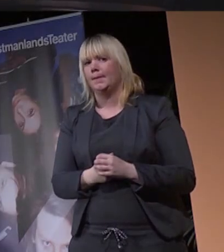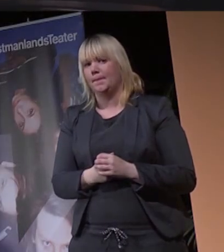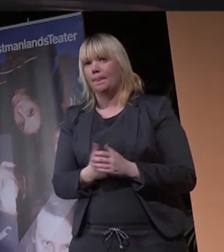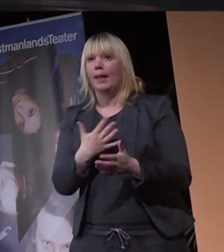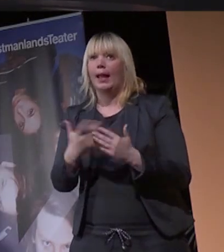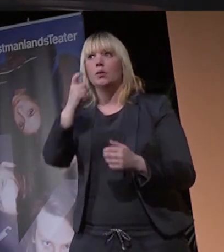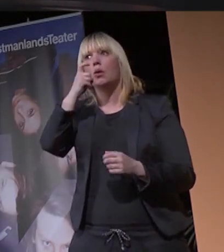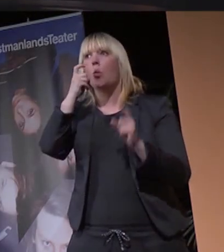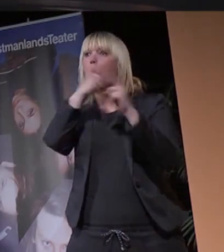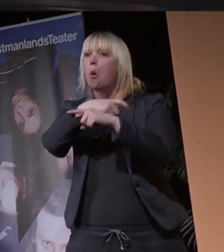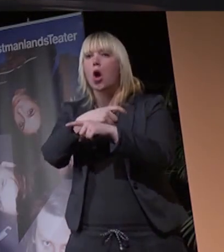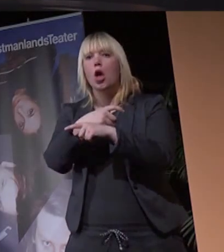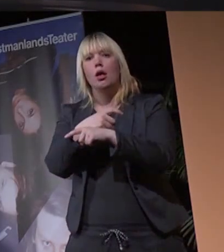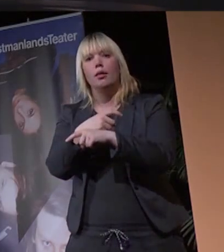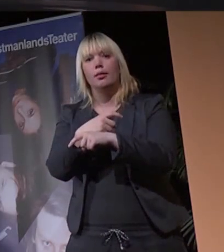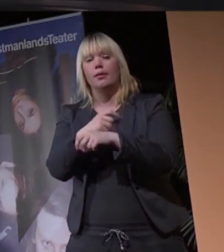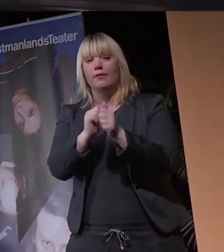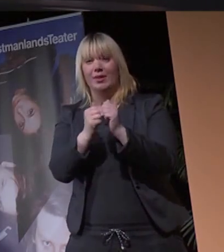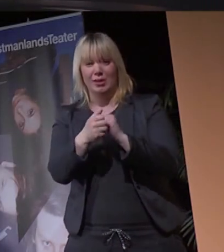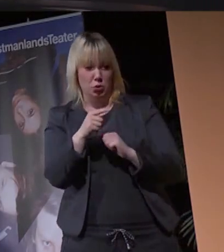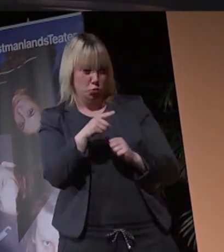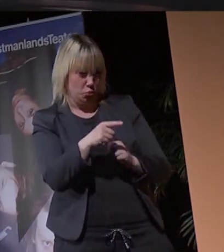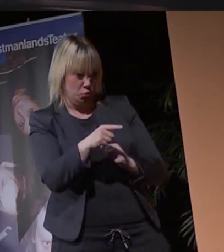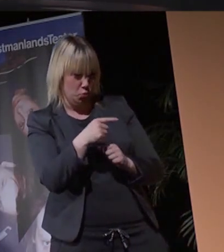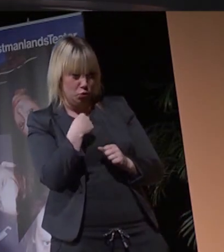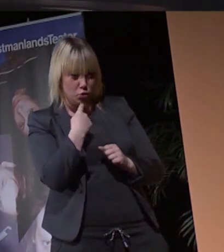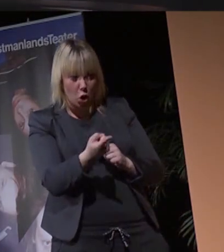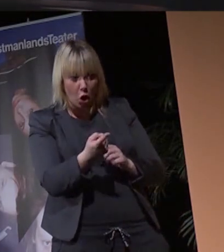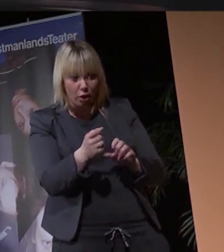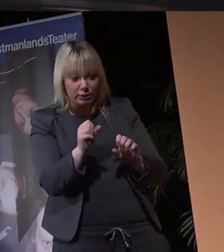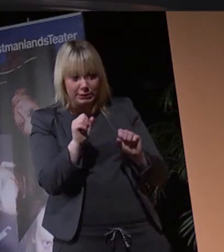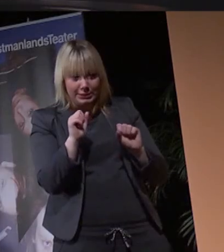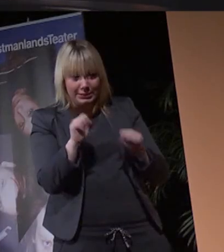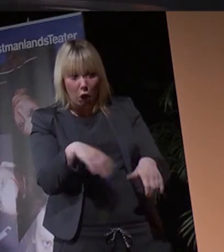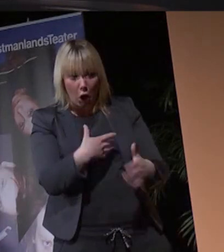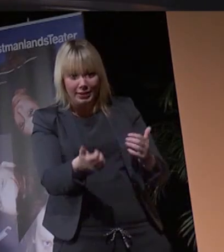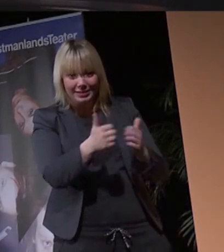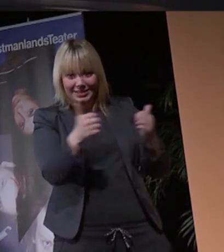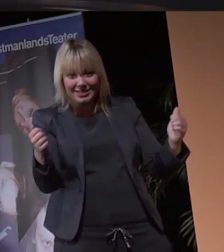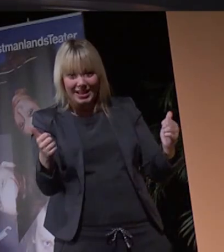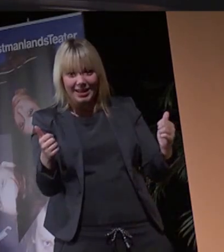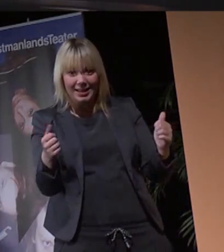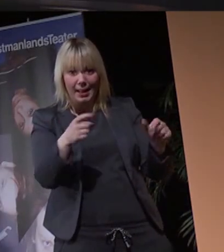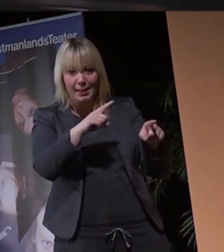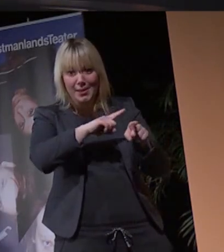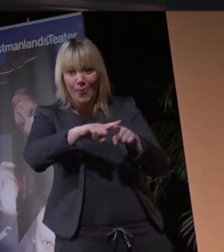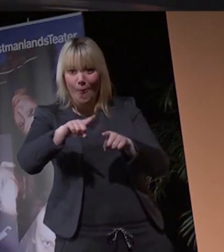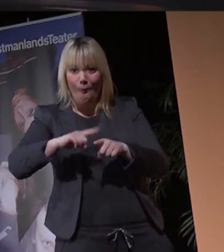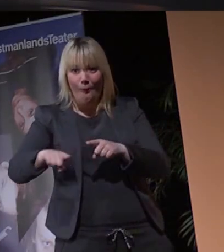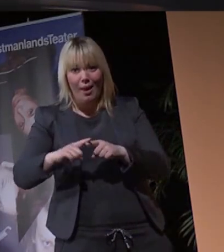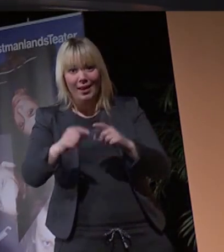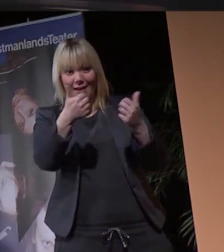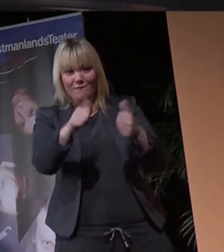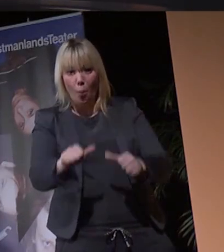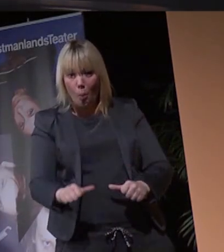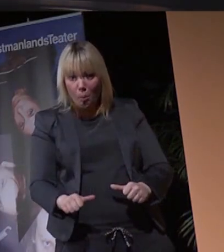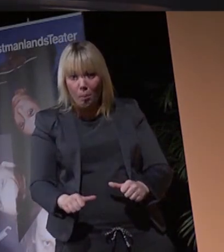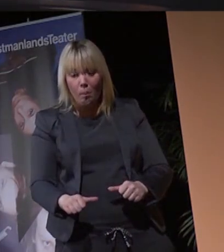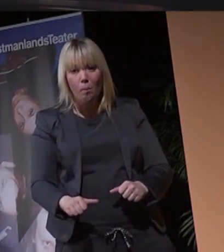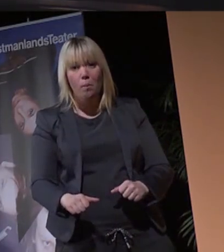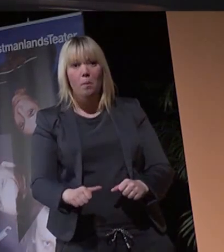lite peppad över att vi faktiskt har löst pensionsfrågan. För det var ju, för vår del slutet blev det en kommunikationsfråga, men det var också en finansfråga. Ja. Det var ju verkligen mycket